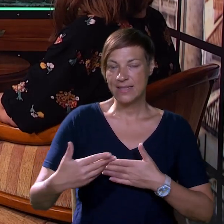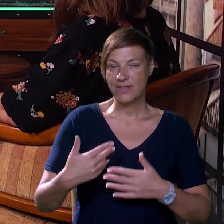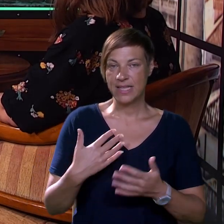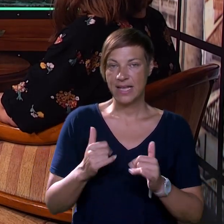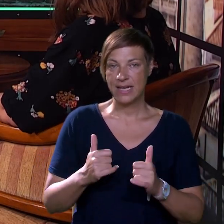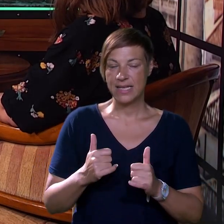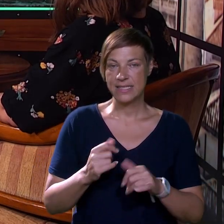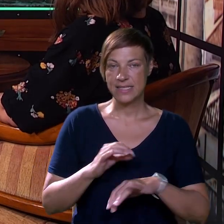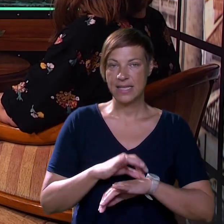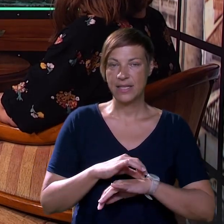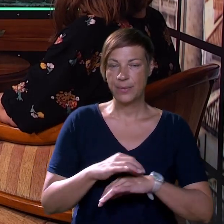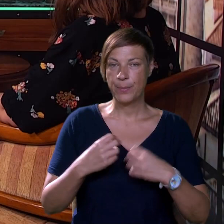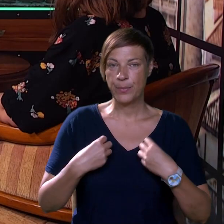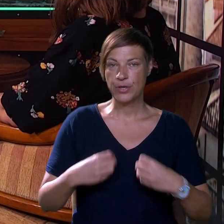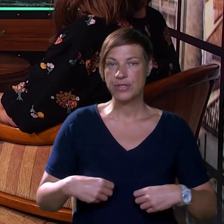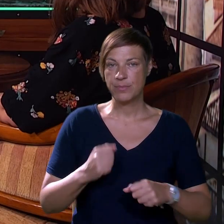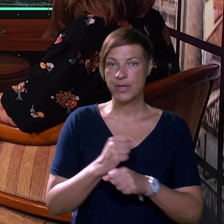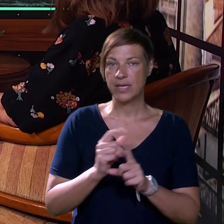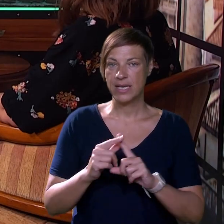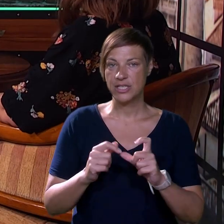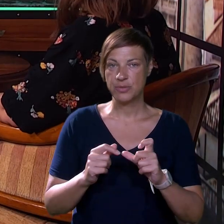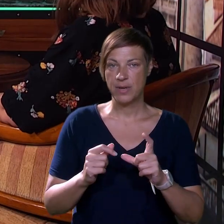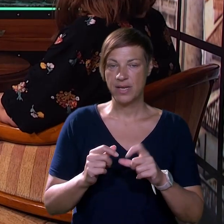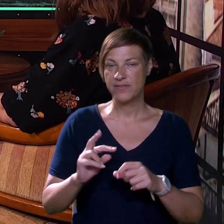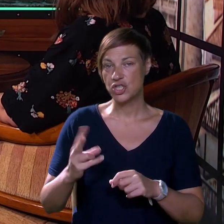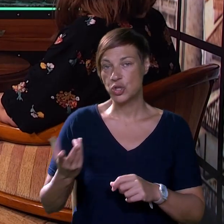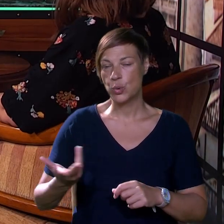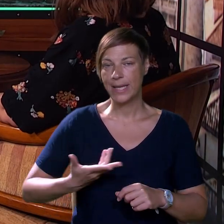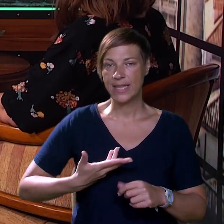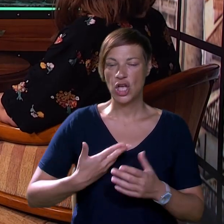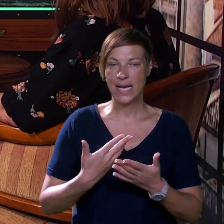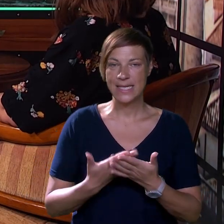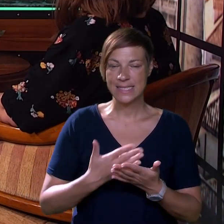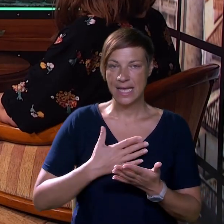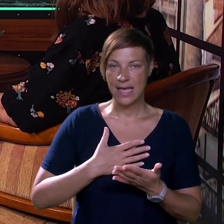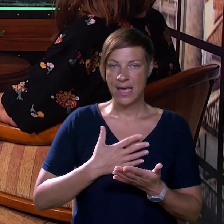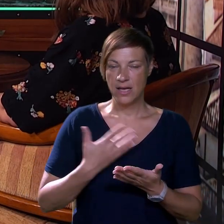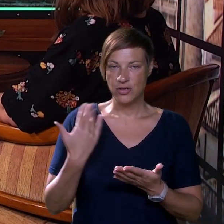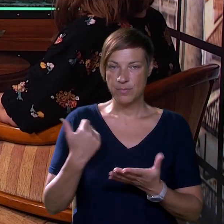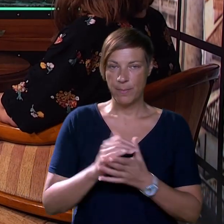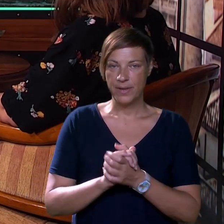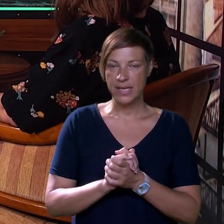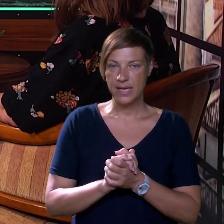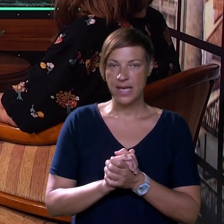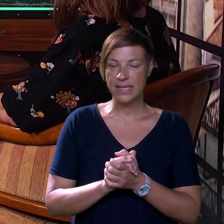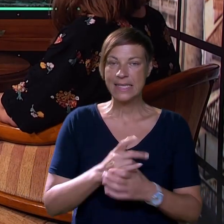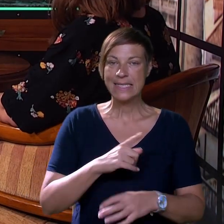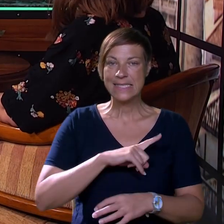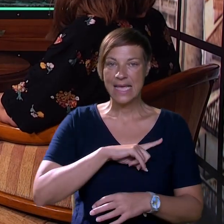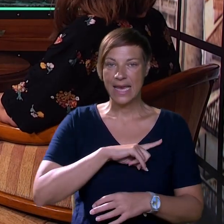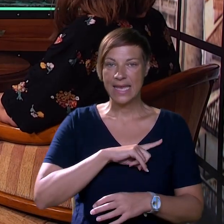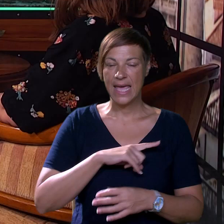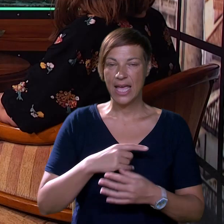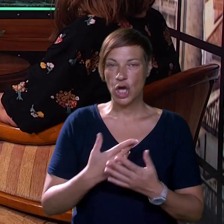dalje, sada profesor Gašparević, drugi dolaze, jako smo prije radili sa KBC-om